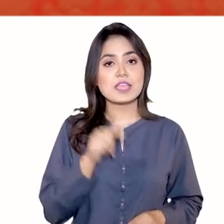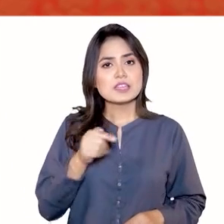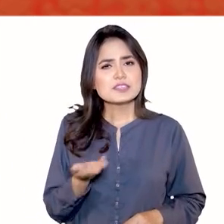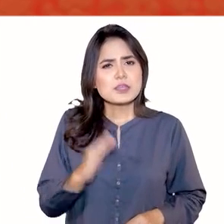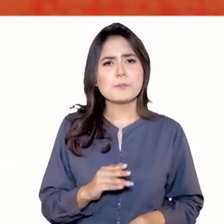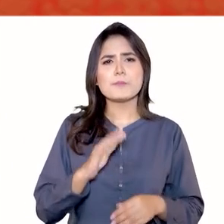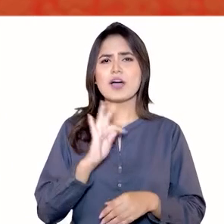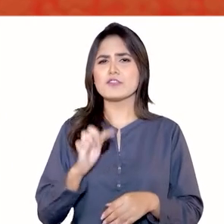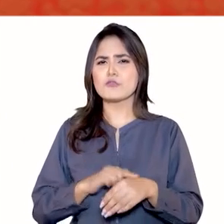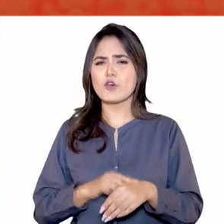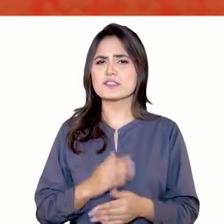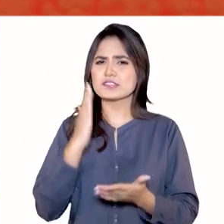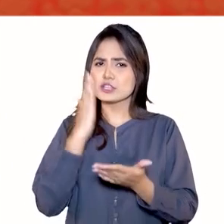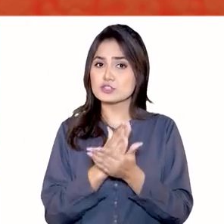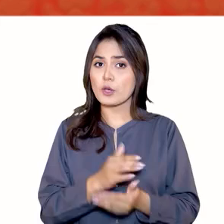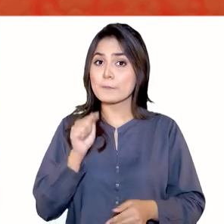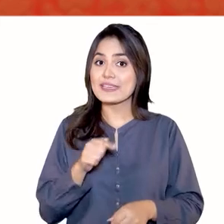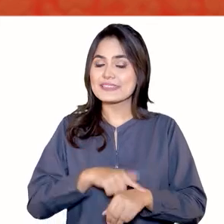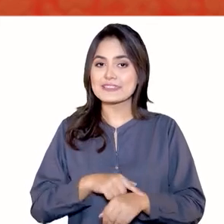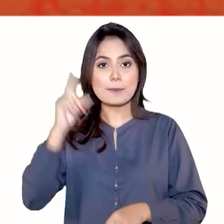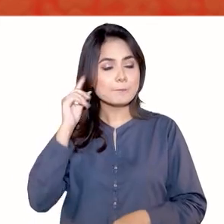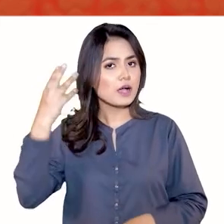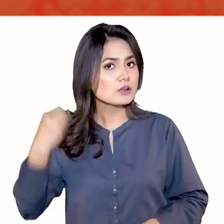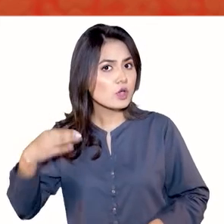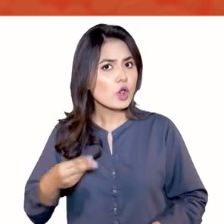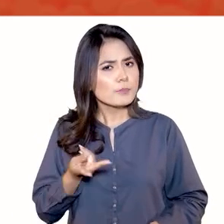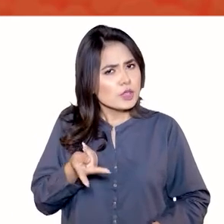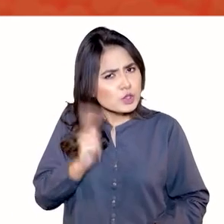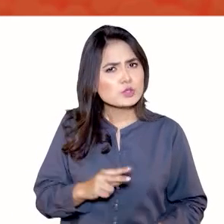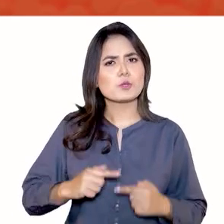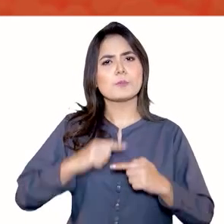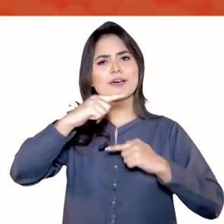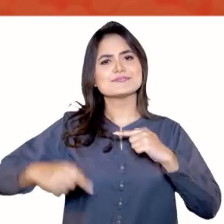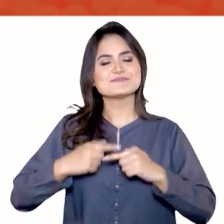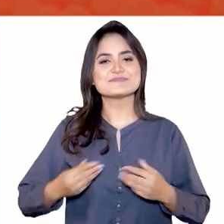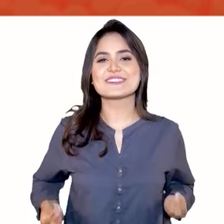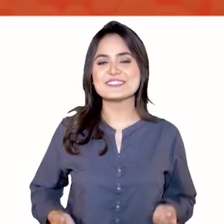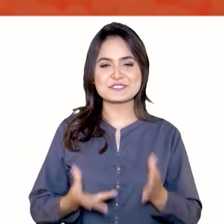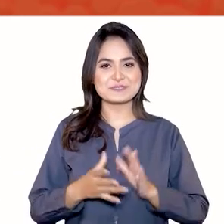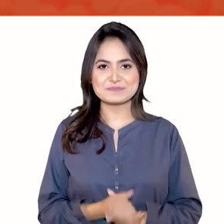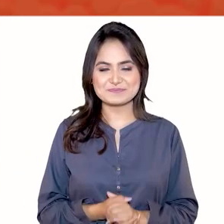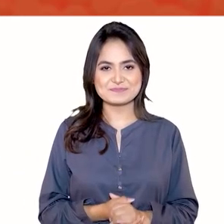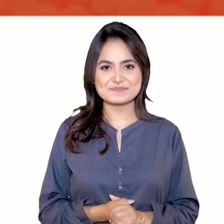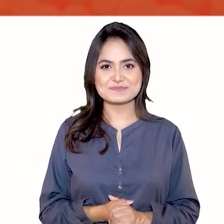बाद फॉलिकल्स कुछ वक्फा लेते हैं। इस दौरान बाल गिरने लगते हैं और फिर बाल उगने का नया साइकिल शुरू होता है।